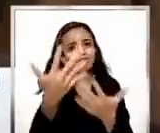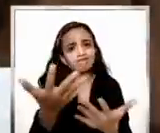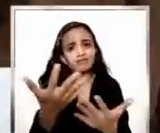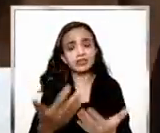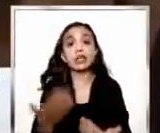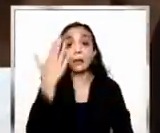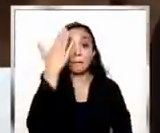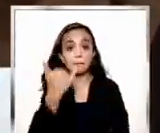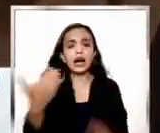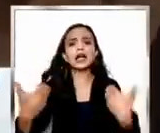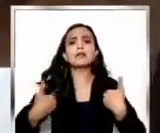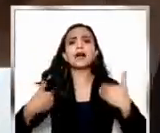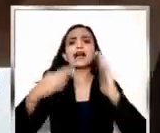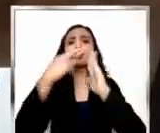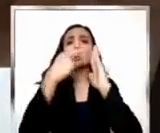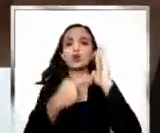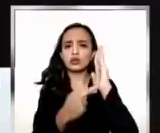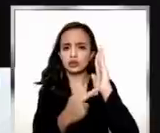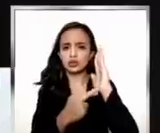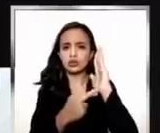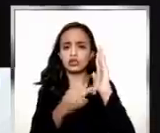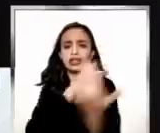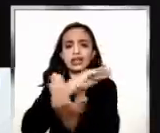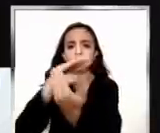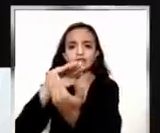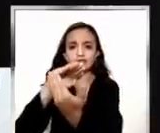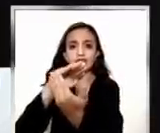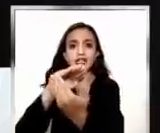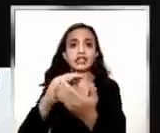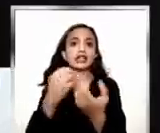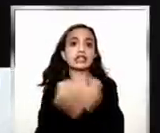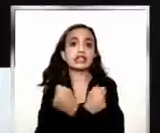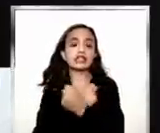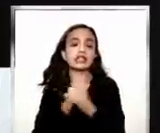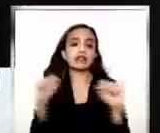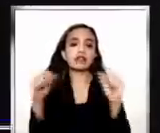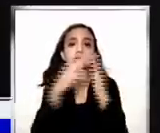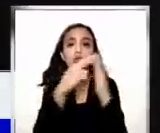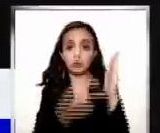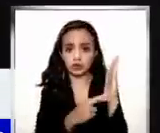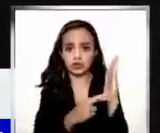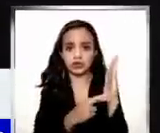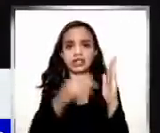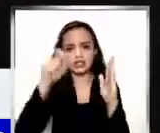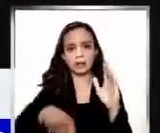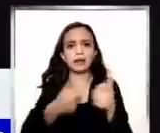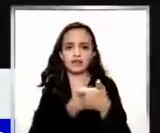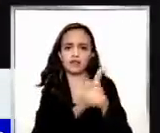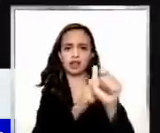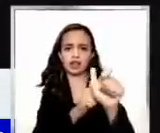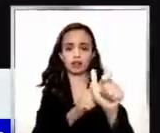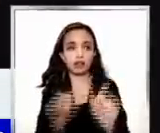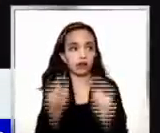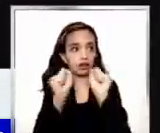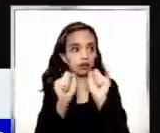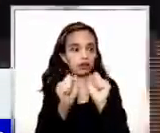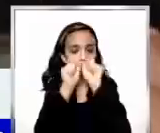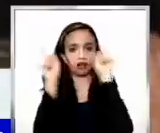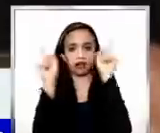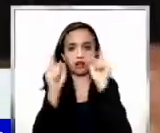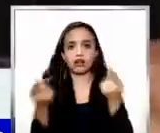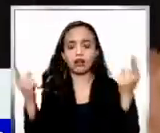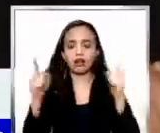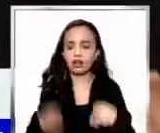kontra COVID na dapat sundin. Biglaan, nabiglaan ho ang pangyayari at pati kami po ay nabigla sa